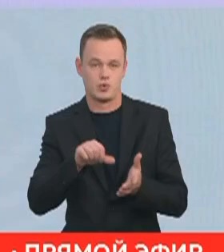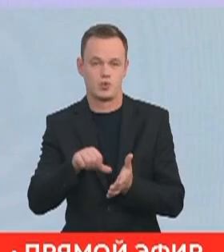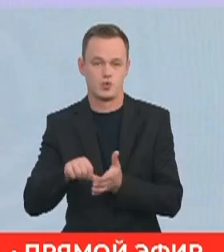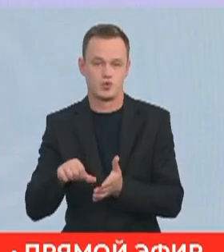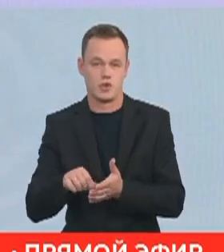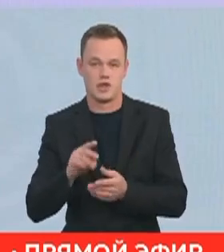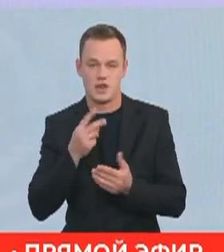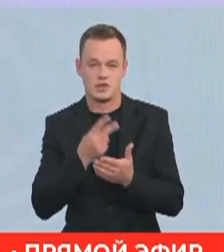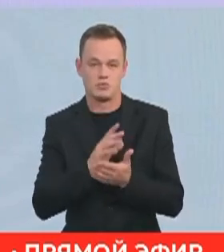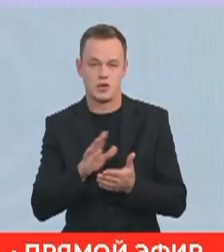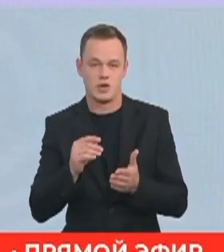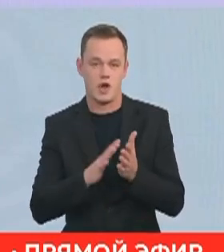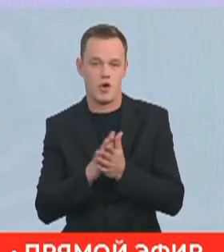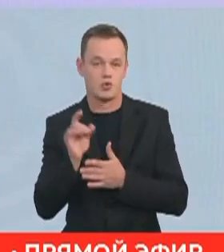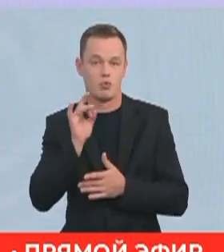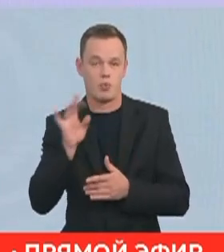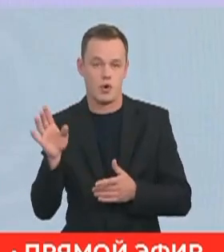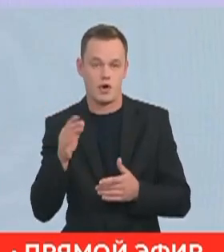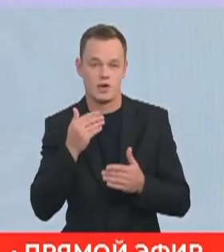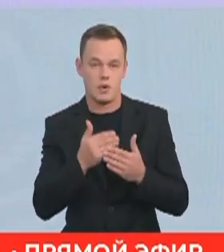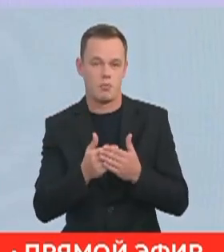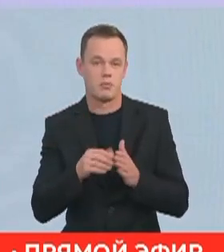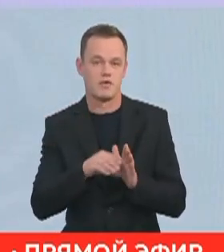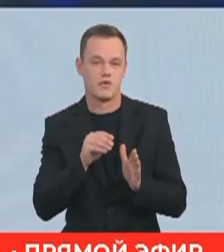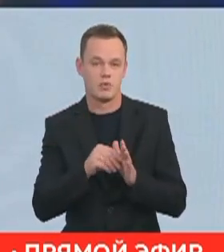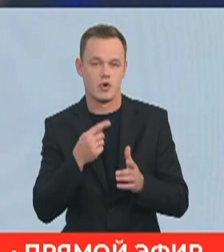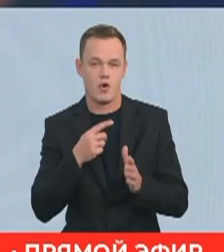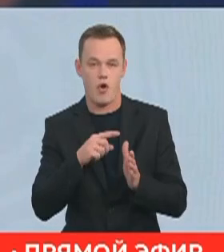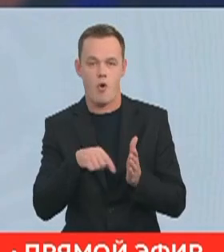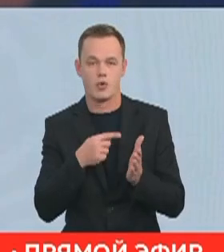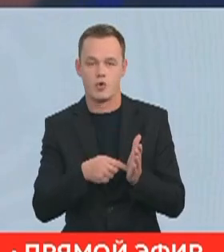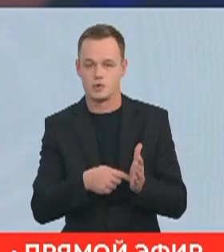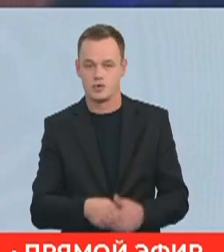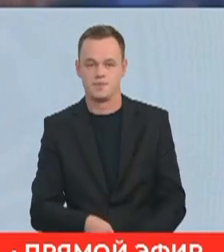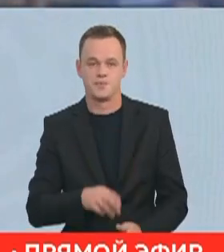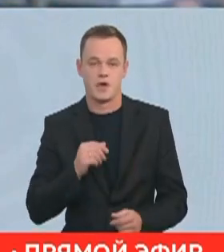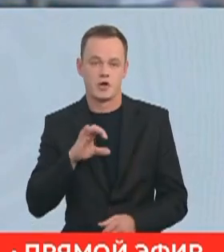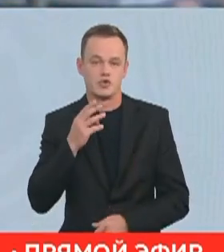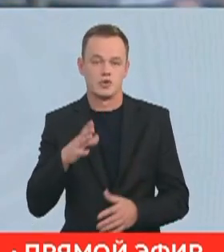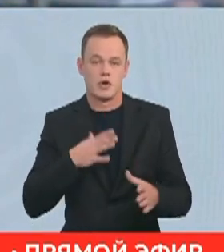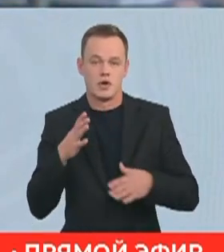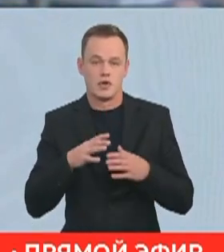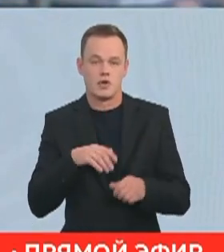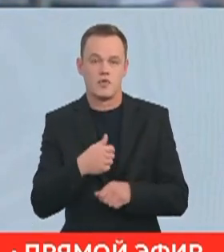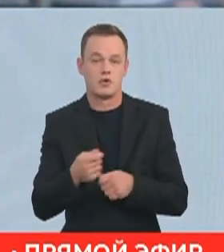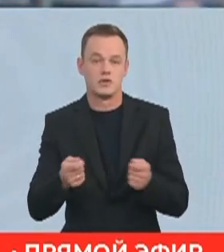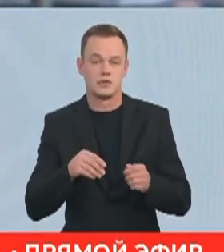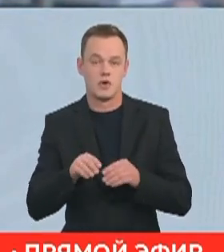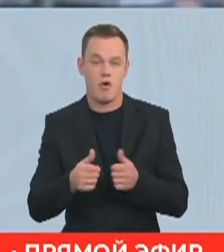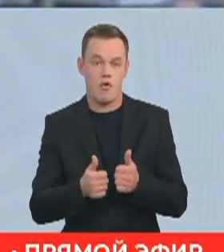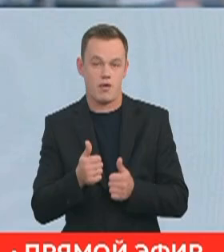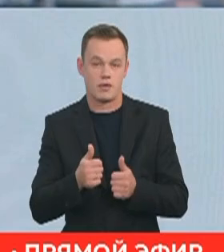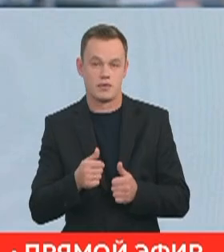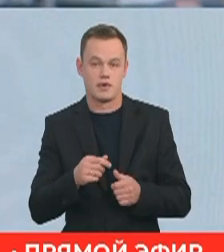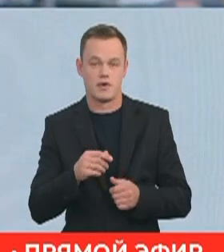них, несмотря на рост его популярности в предвыборных опросах. Как США готовятся к президентской гонке, детали